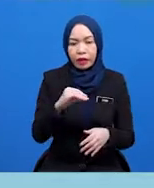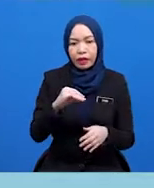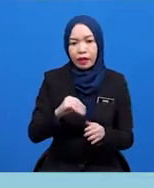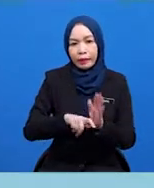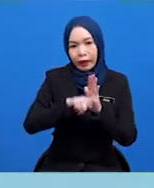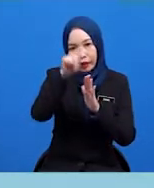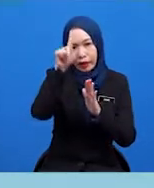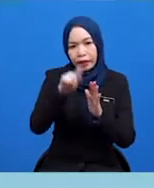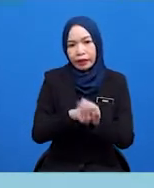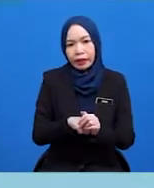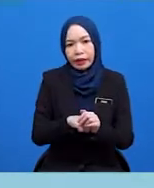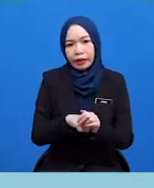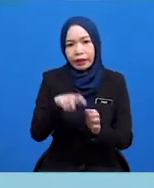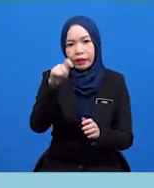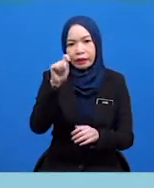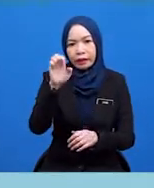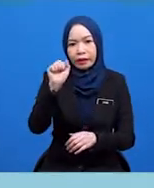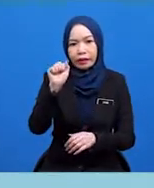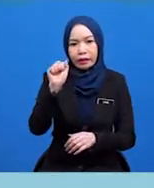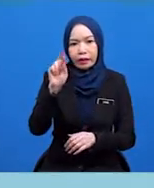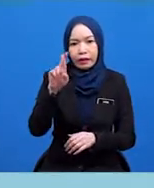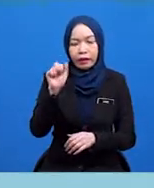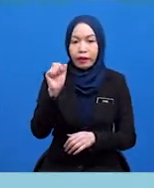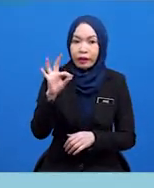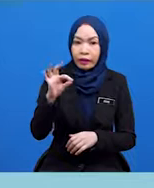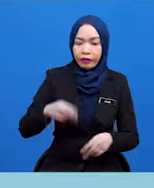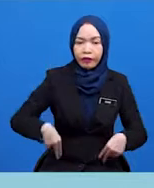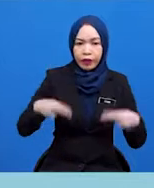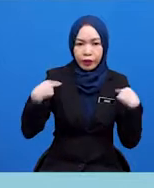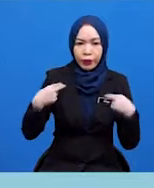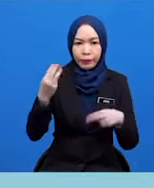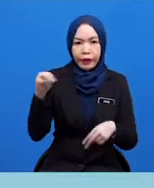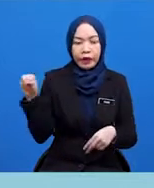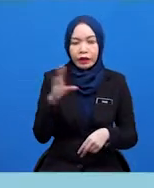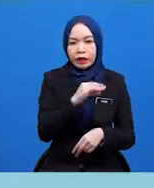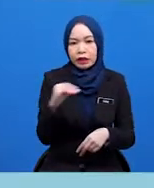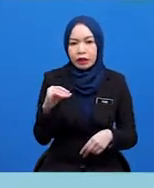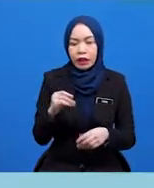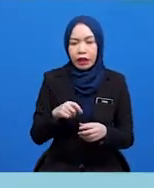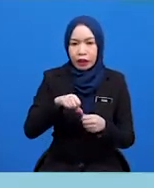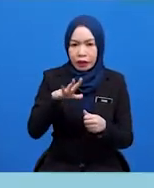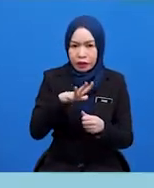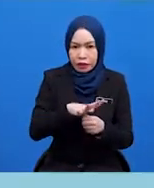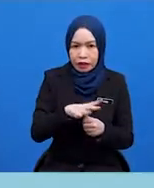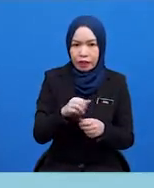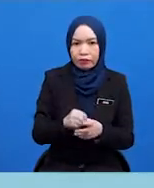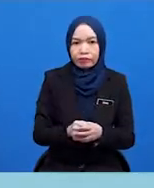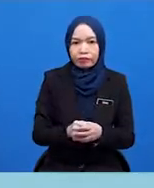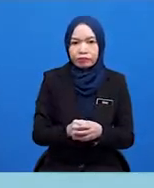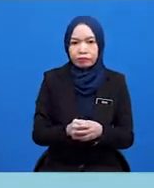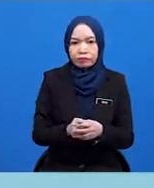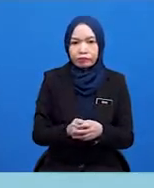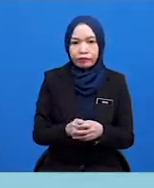mereka. Ketiga, dapat mewujudkan kesan pengganda. Perkembangan sektor pertanian ladang